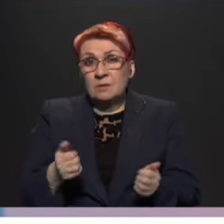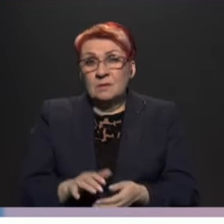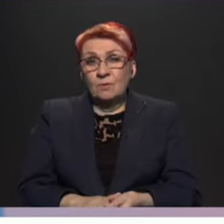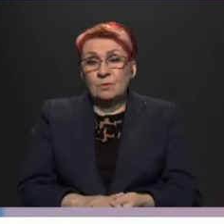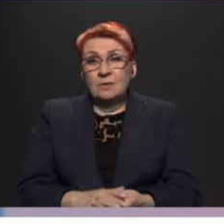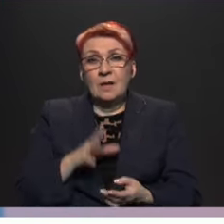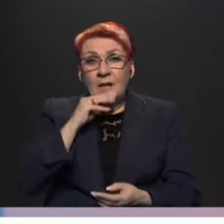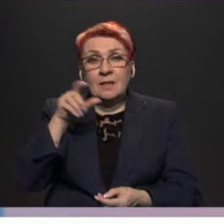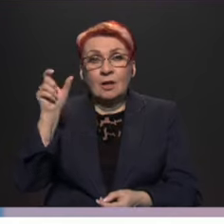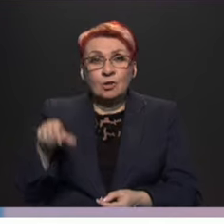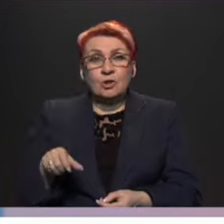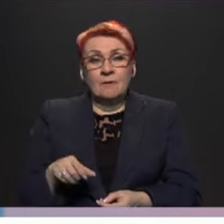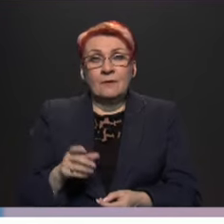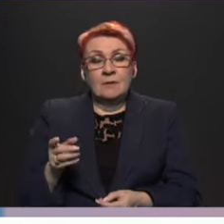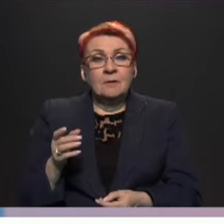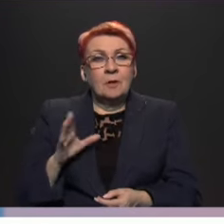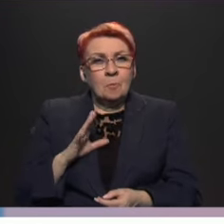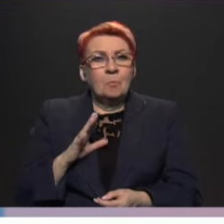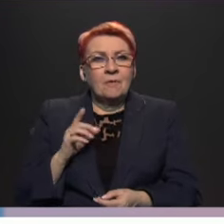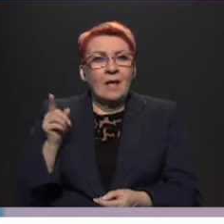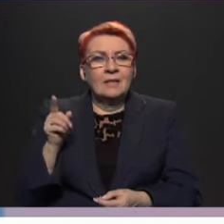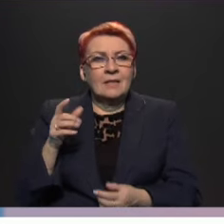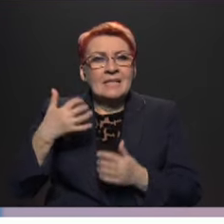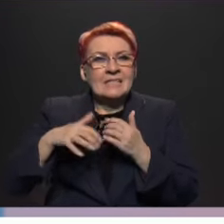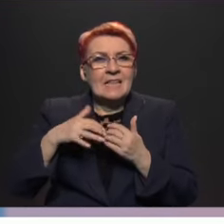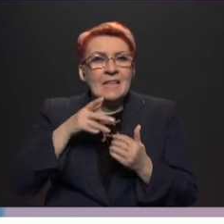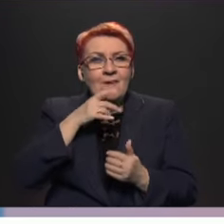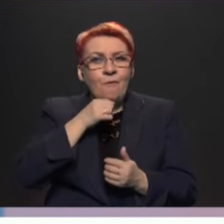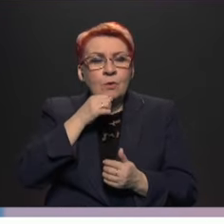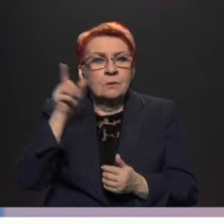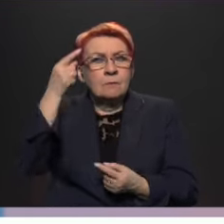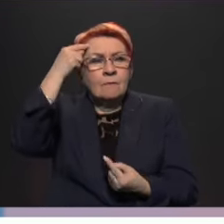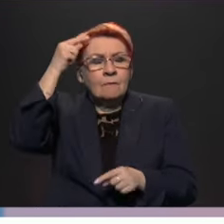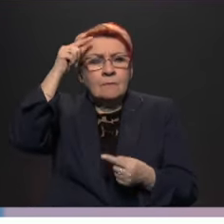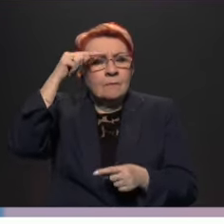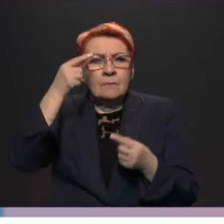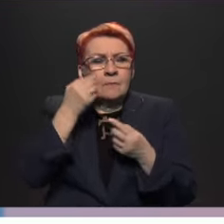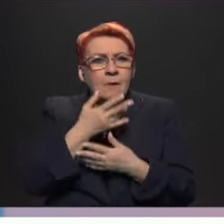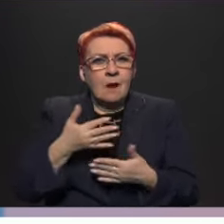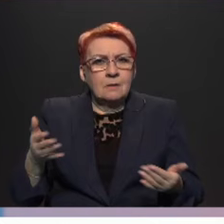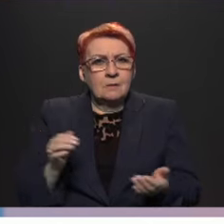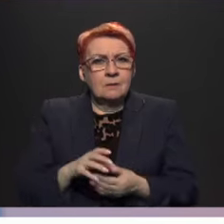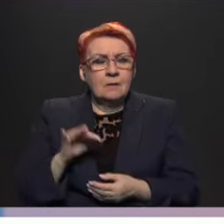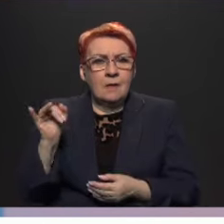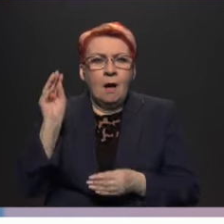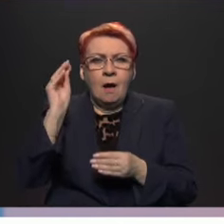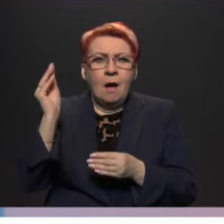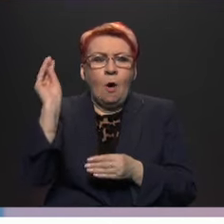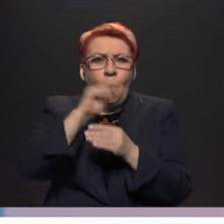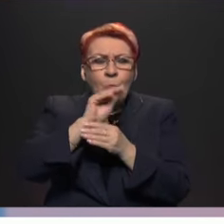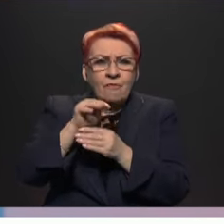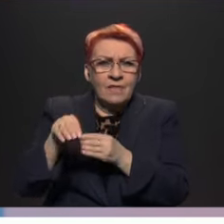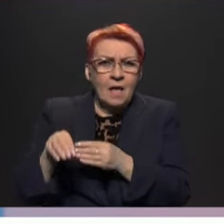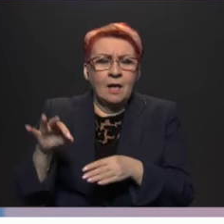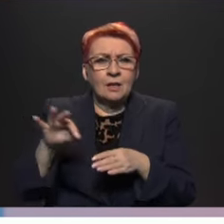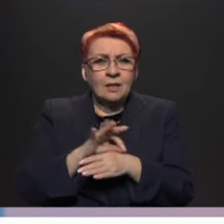человек достигает кризиса среднего возраста, то ему мерещится все, что хочешь. Вот. И он тогда обвиняет